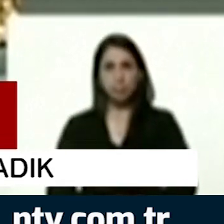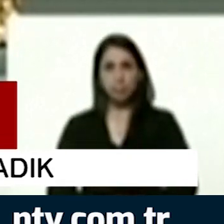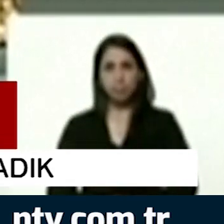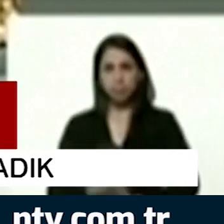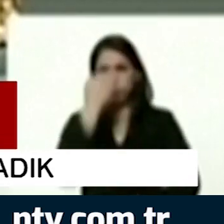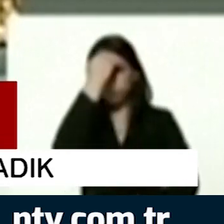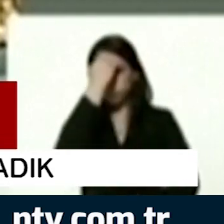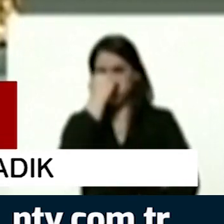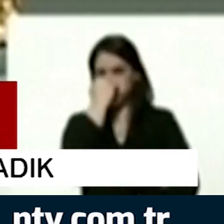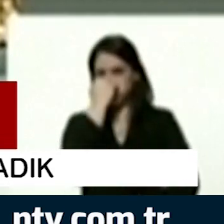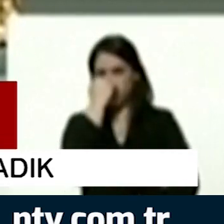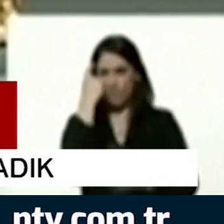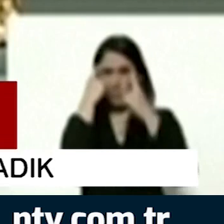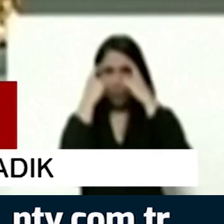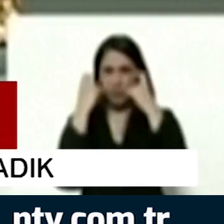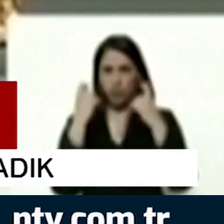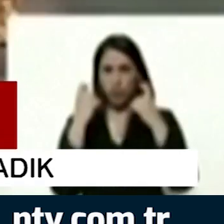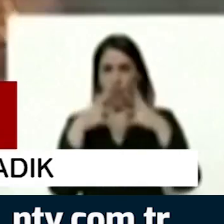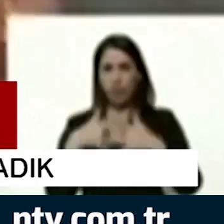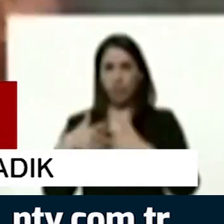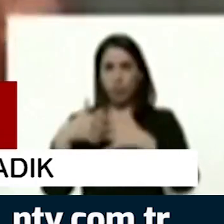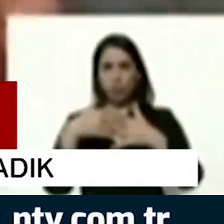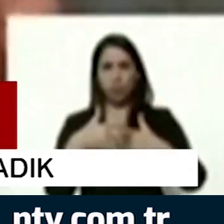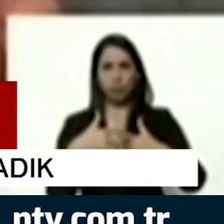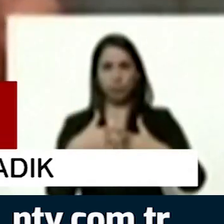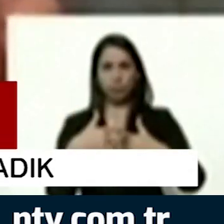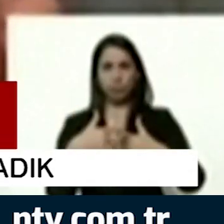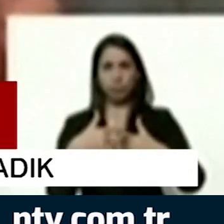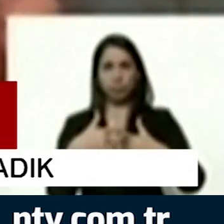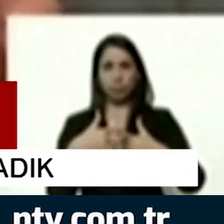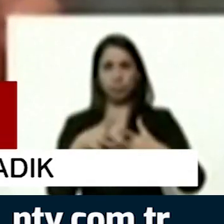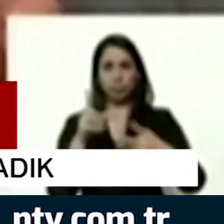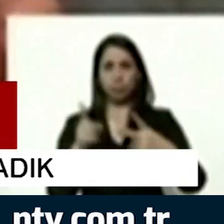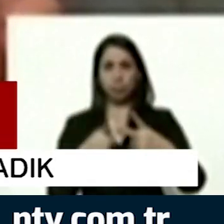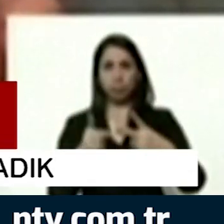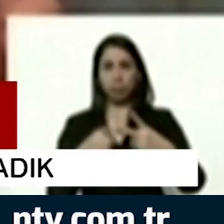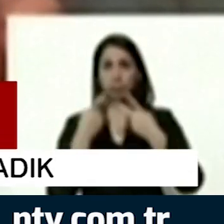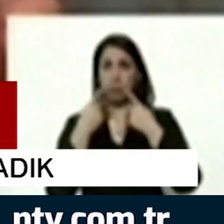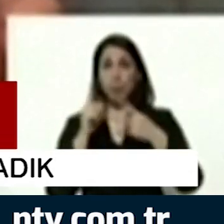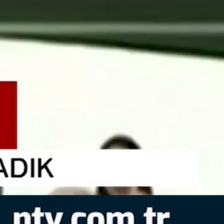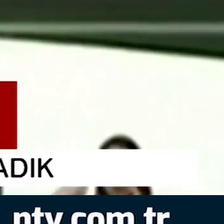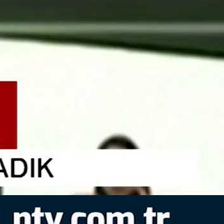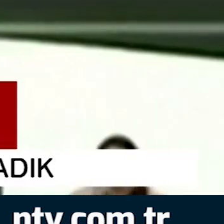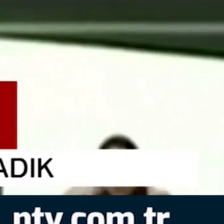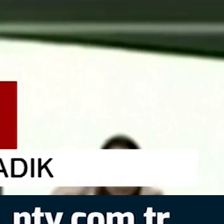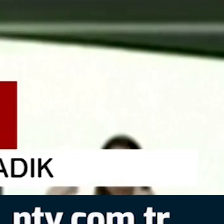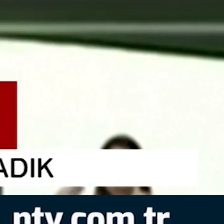bulamak ve askeri müdahaleye bahane bulmak adına salgın dönemini terörist bir saldırı düzenlemek için kullanıyor